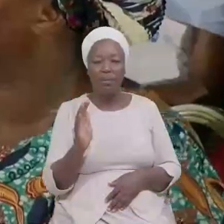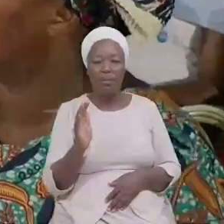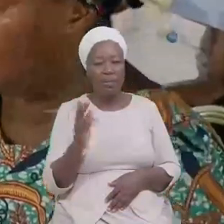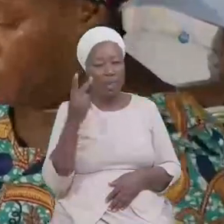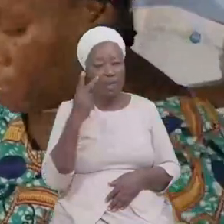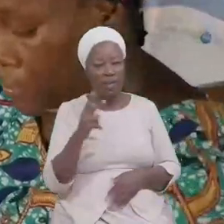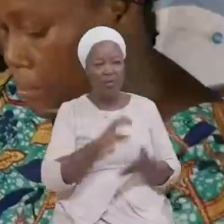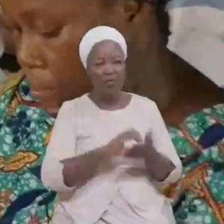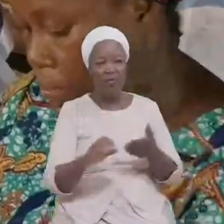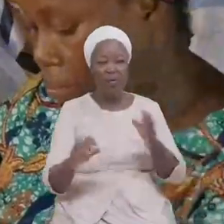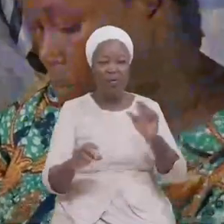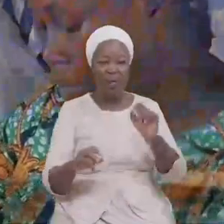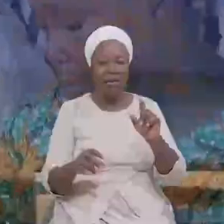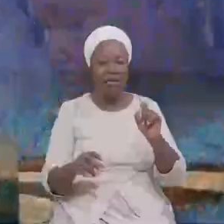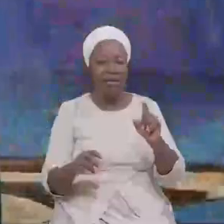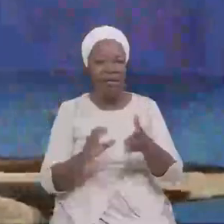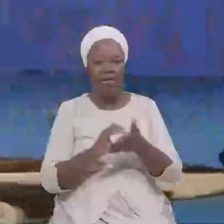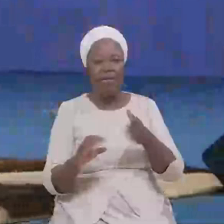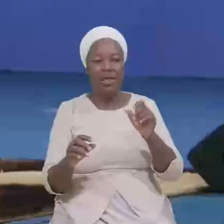Verset